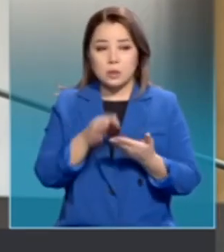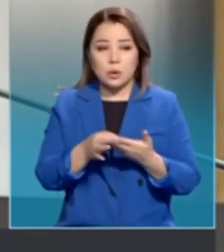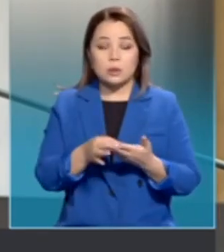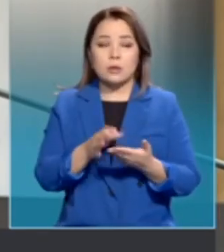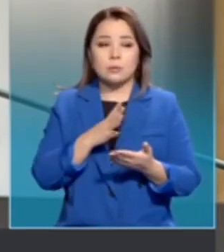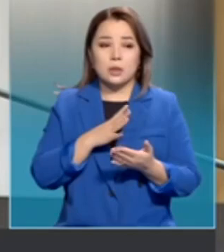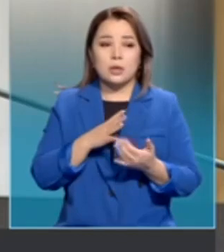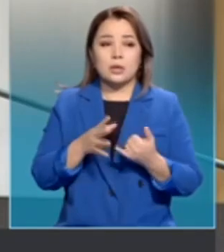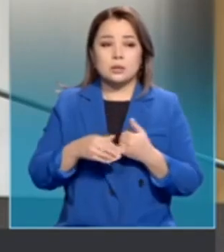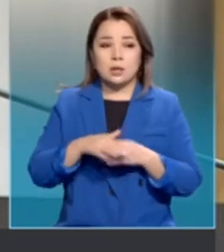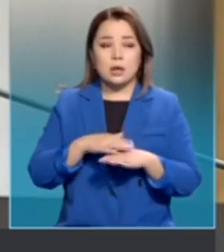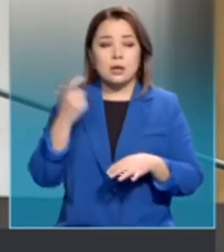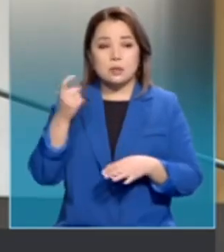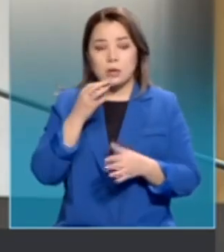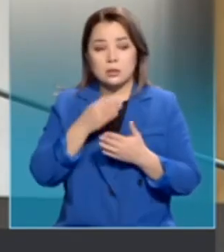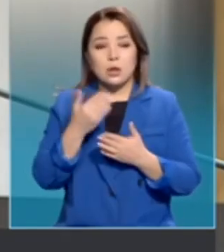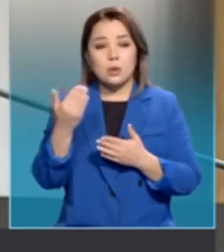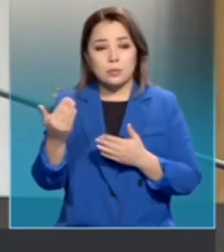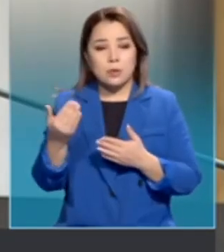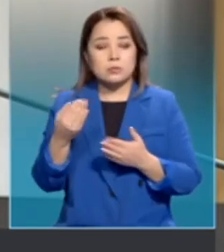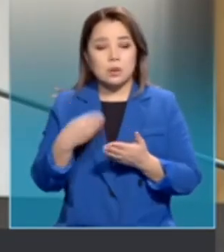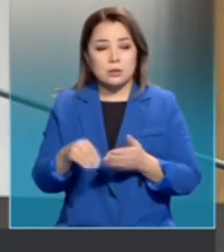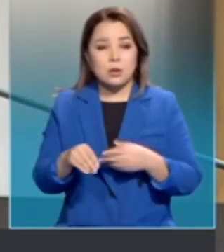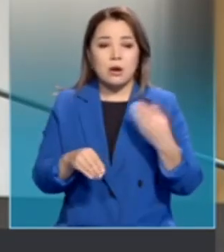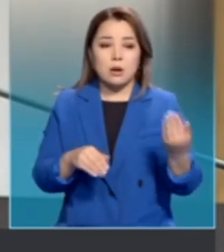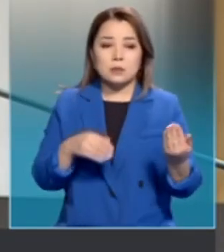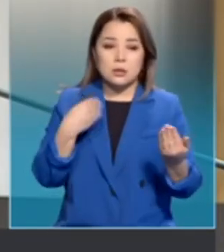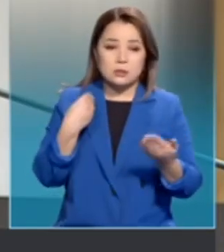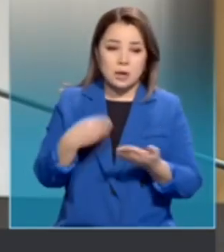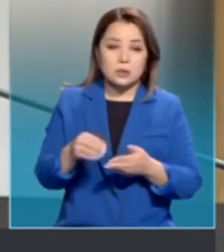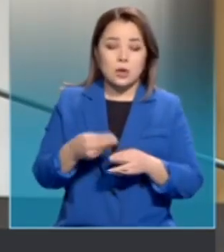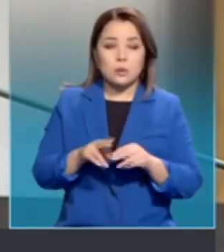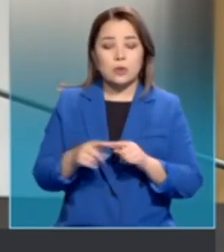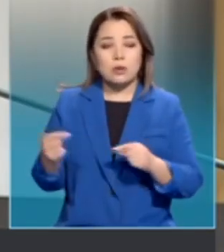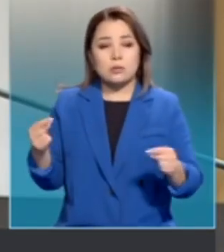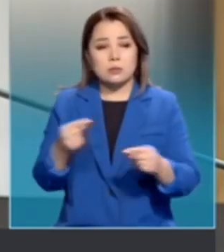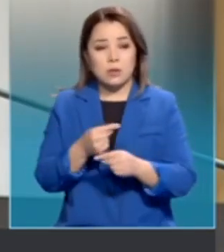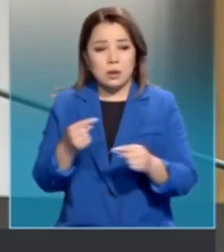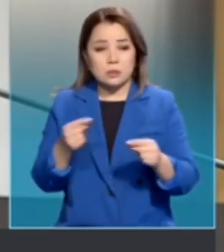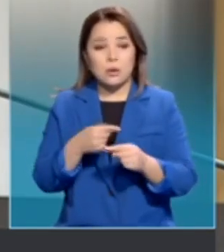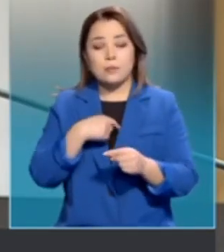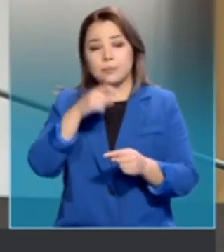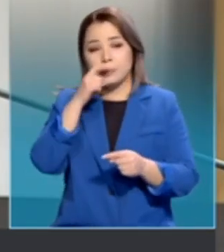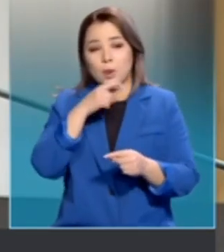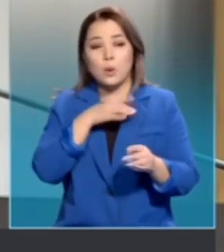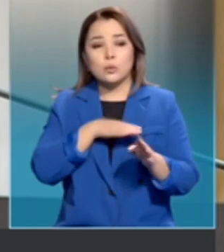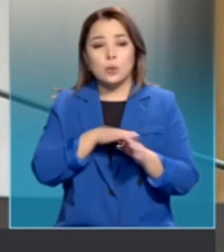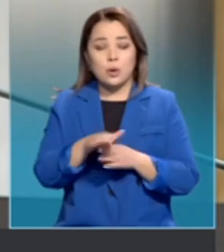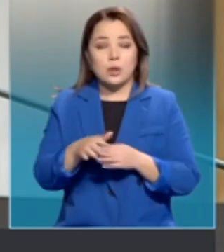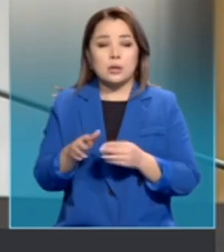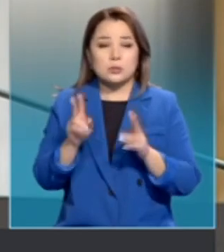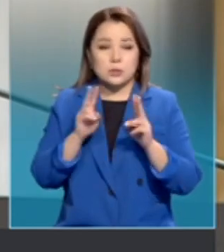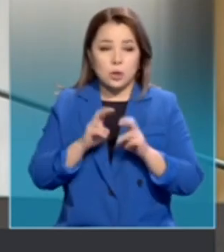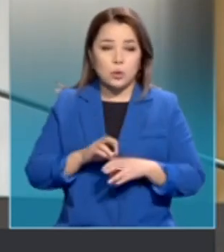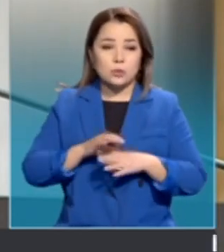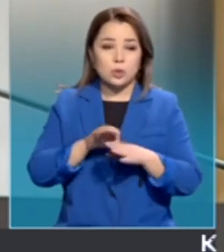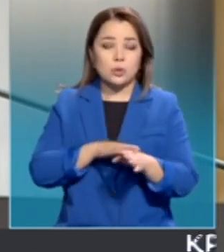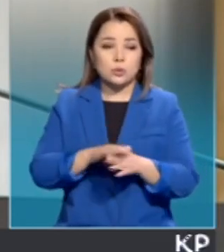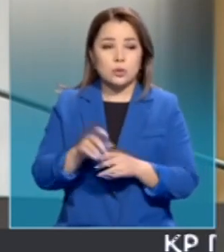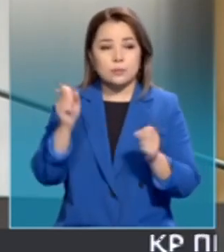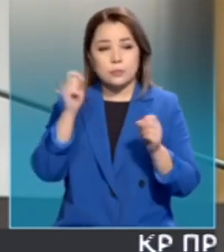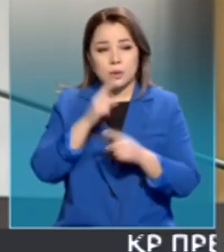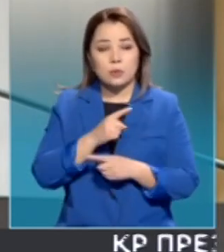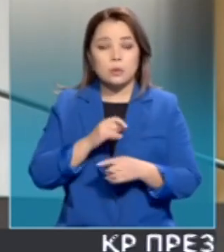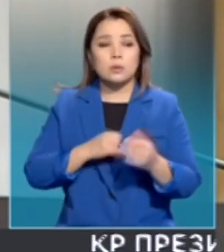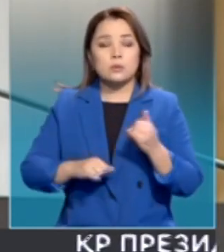тура жер иелері сияқты. Мен анадан сатып алдым, мен мынадан сатып алдым деп. Сол себептен бізге қазір толығымен бұл жерде талдау жүрмесін жүргізу керек.